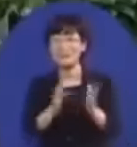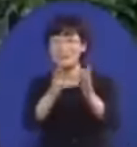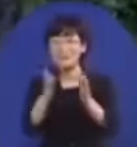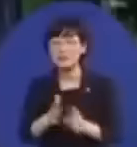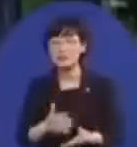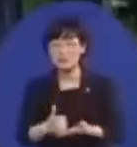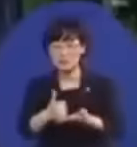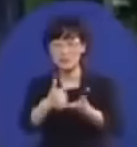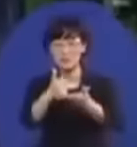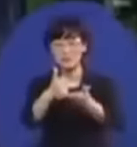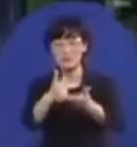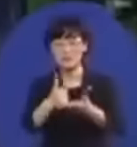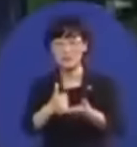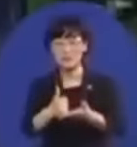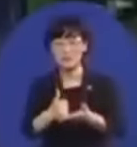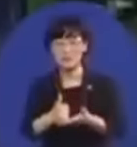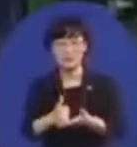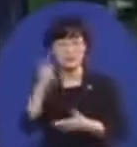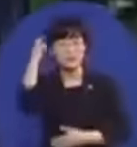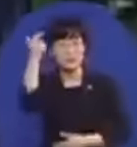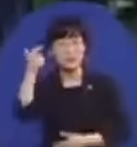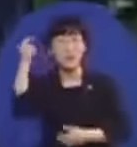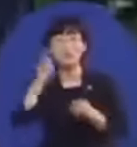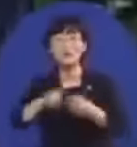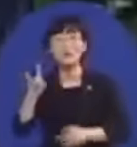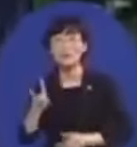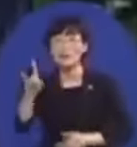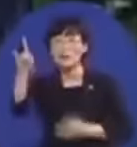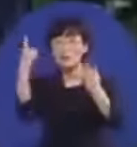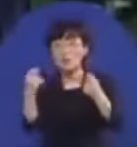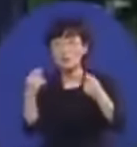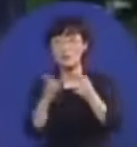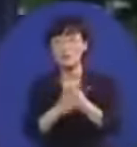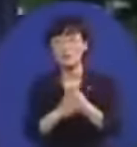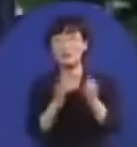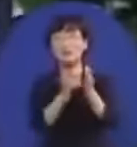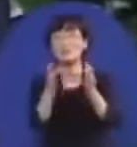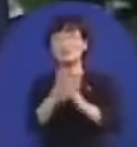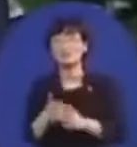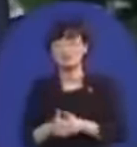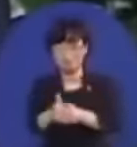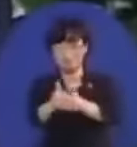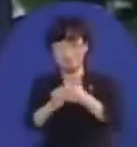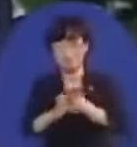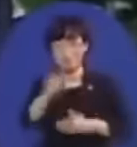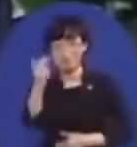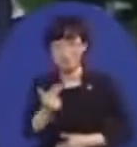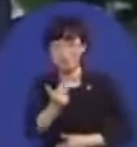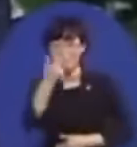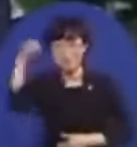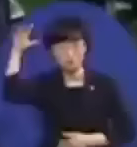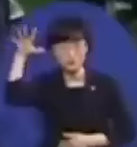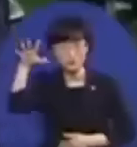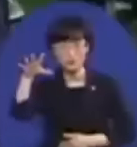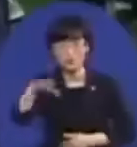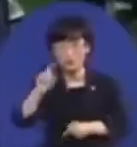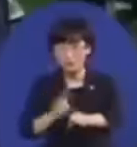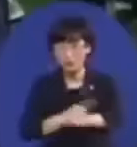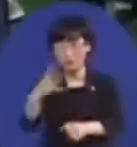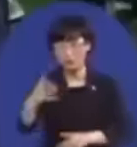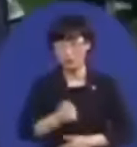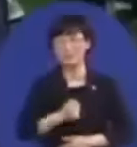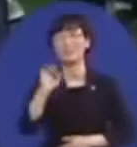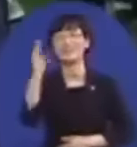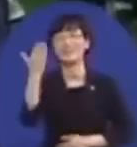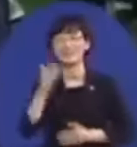예수님이 영적 태양이기 때문에 예수님을 따르면 생명의 빛을 자연히 얻게 되지